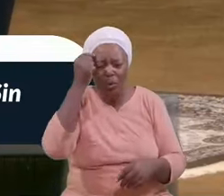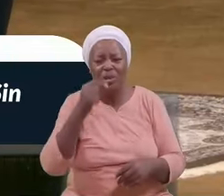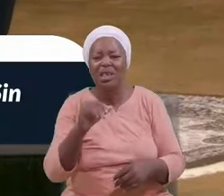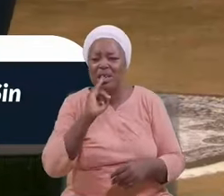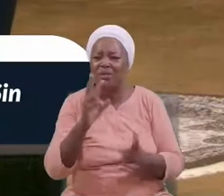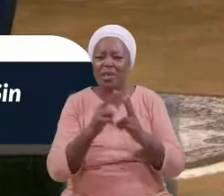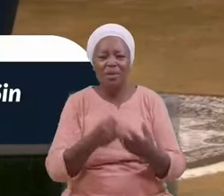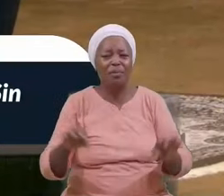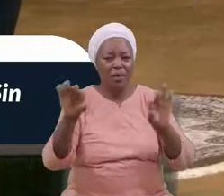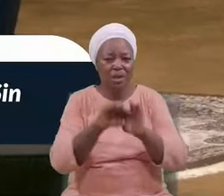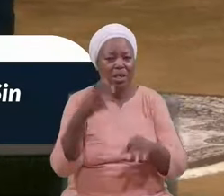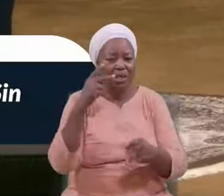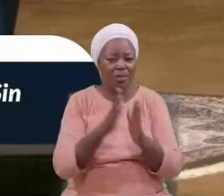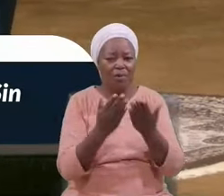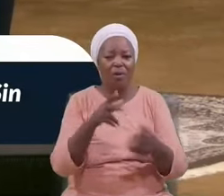24,